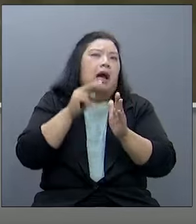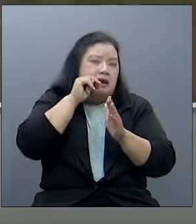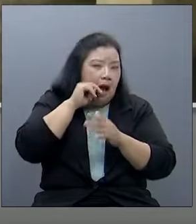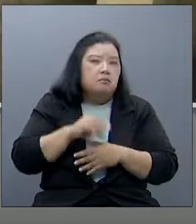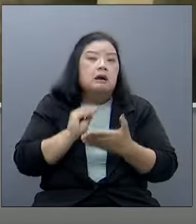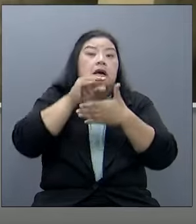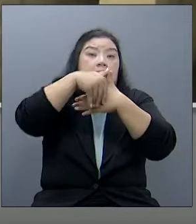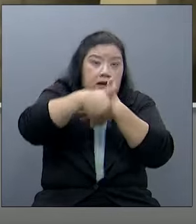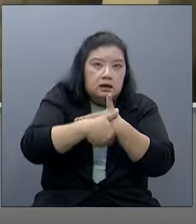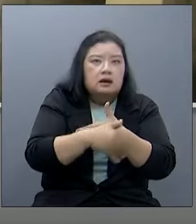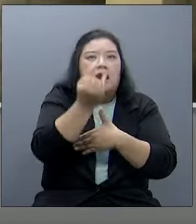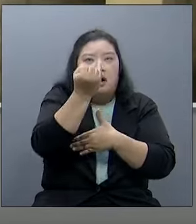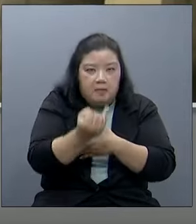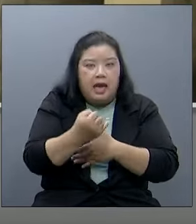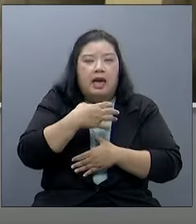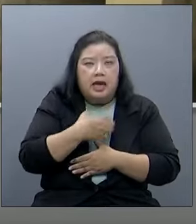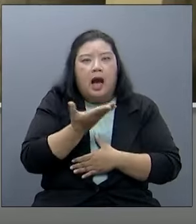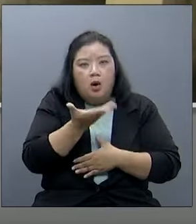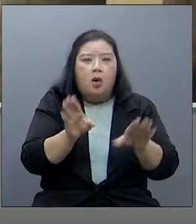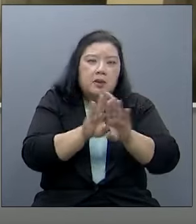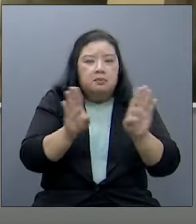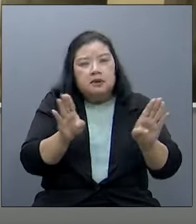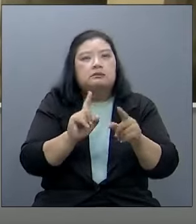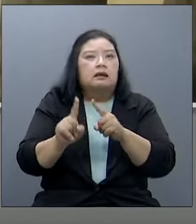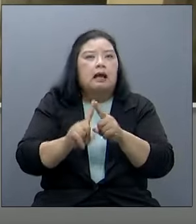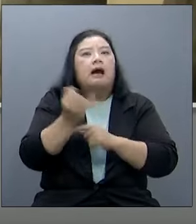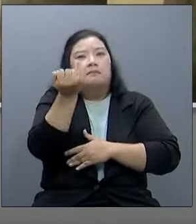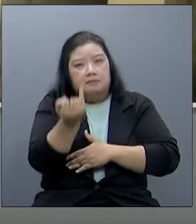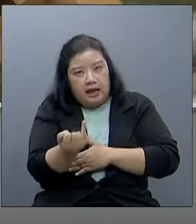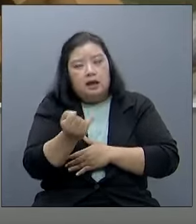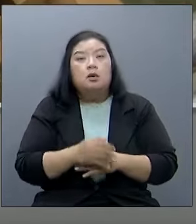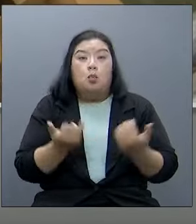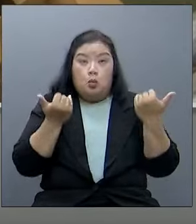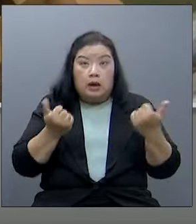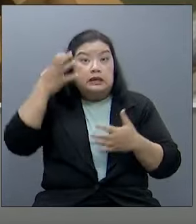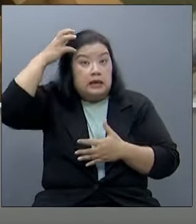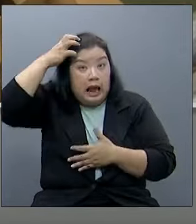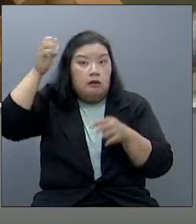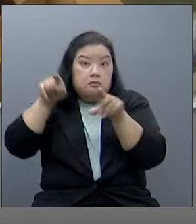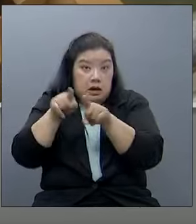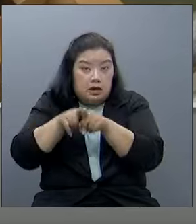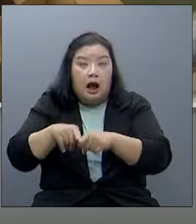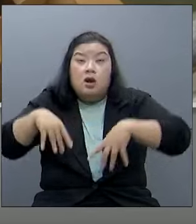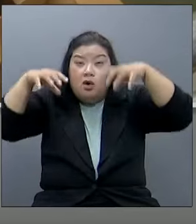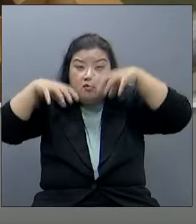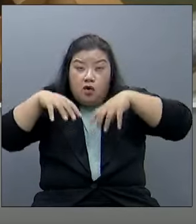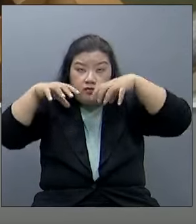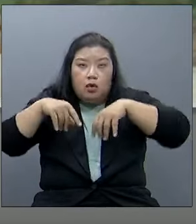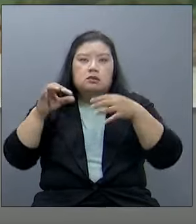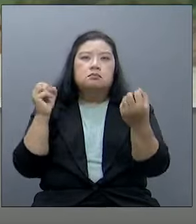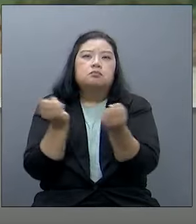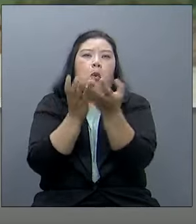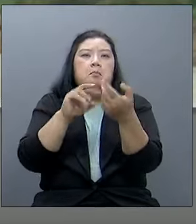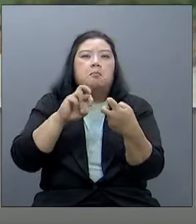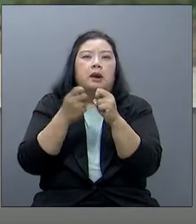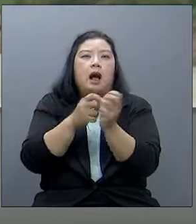ของแต่ละประเทศเราต้องยอมรับเรื่องนั้นค่ะครั้งนี้ลาวก็มีฝนมากค่ะ จากอทธพลของอย่างนี้ก็เลยทำ